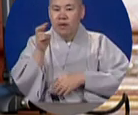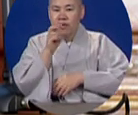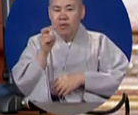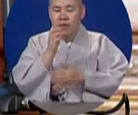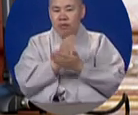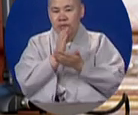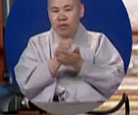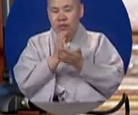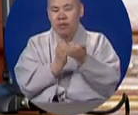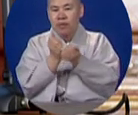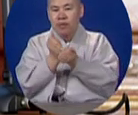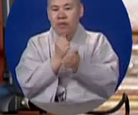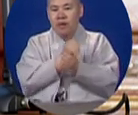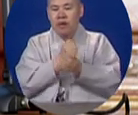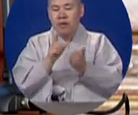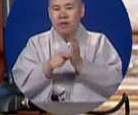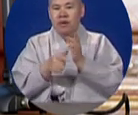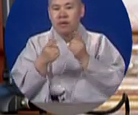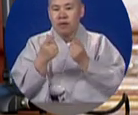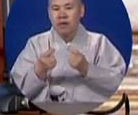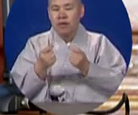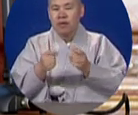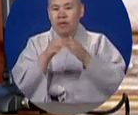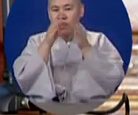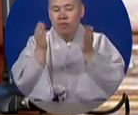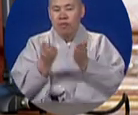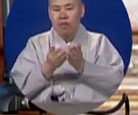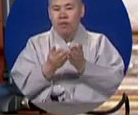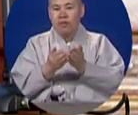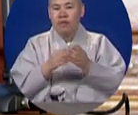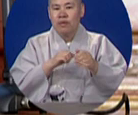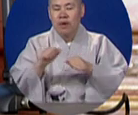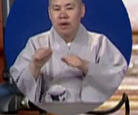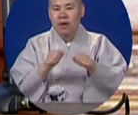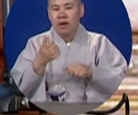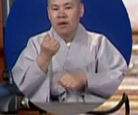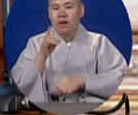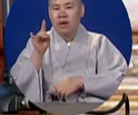그런 것들이 전부 행에다 속합니다 이게